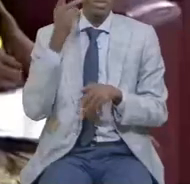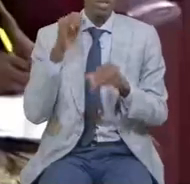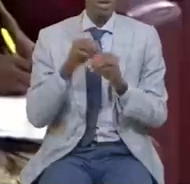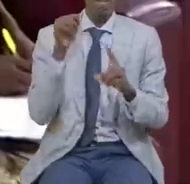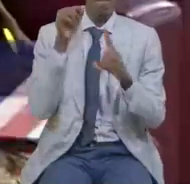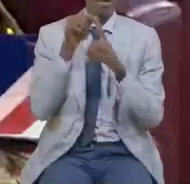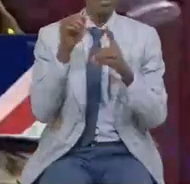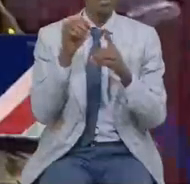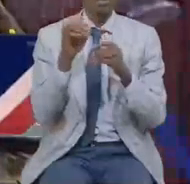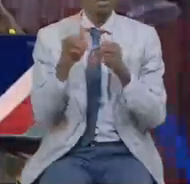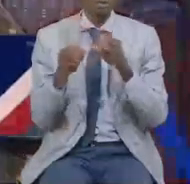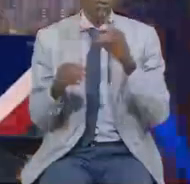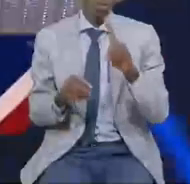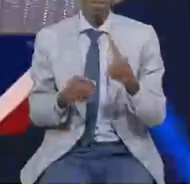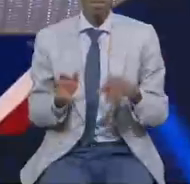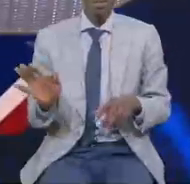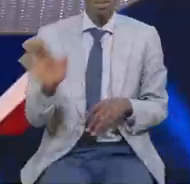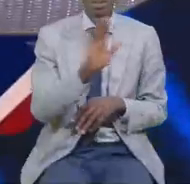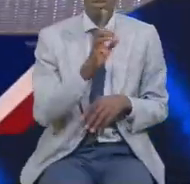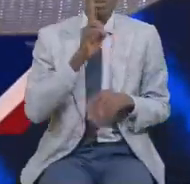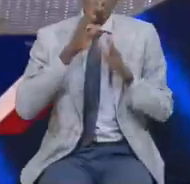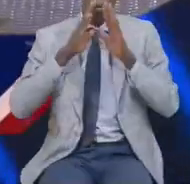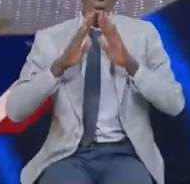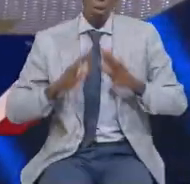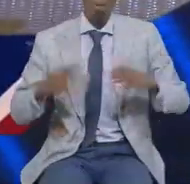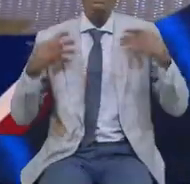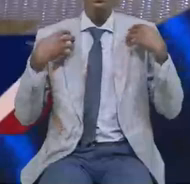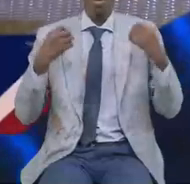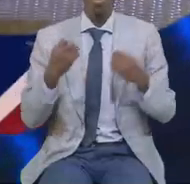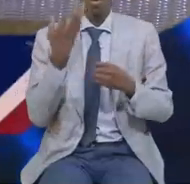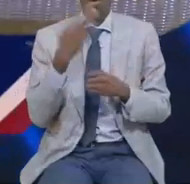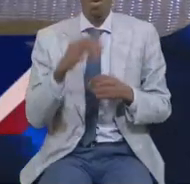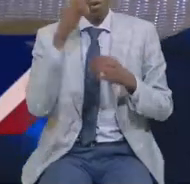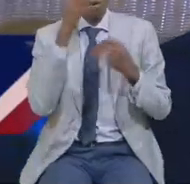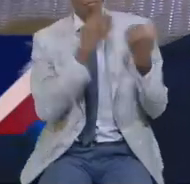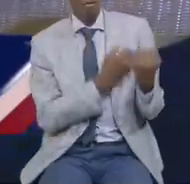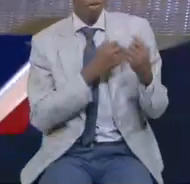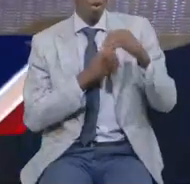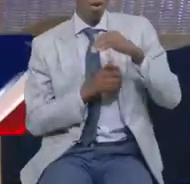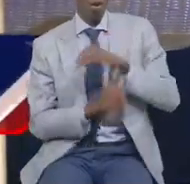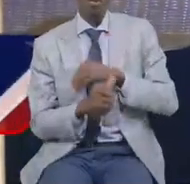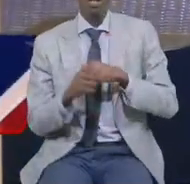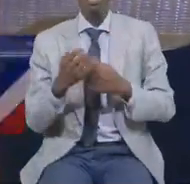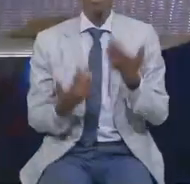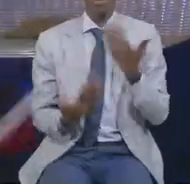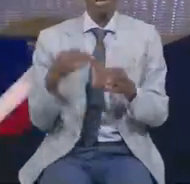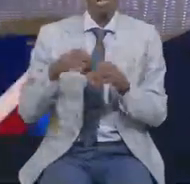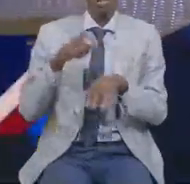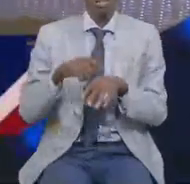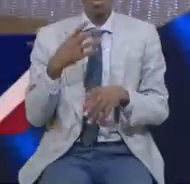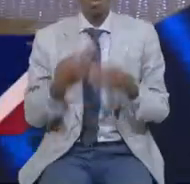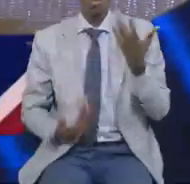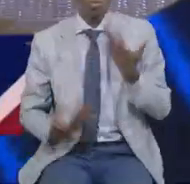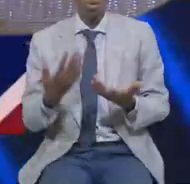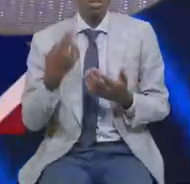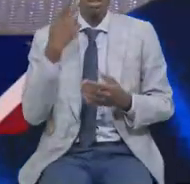ici. C'est leur courage de foi calme sous le feu. Daniel, chapitre 3,